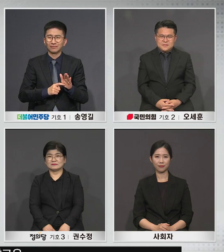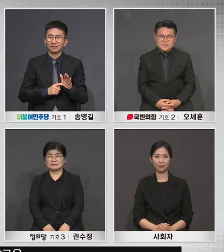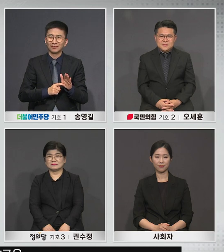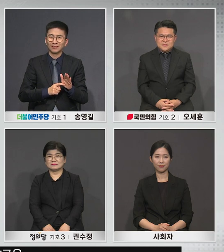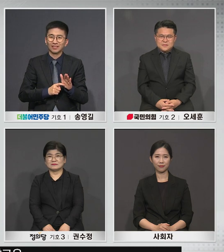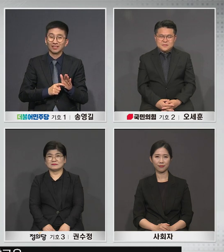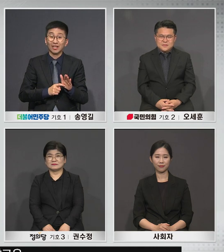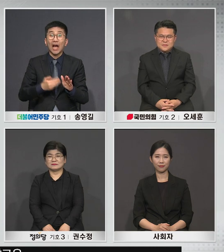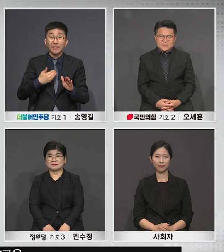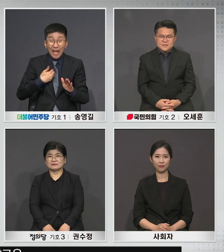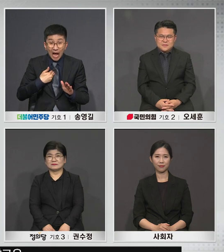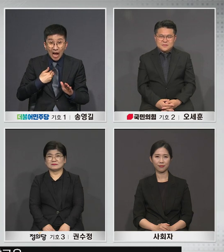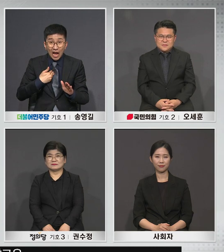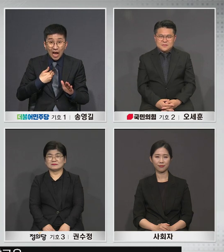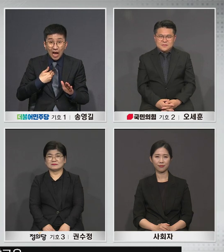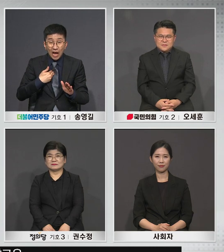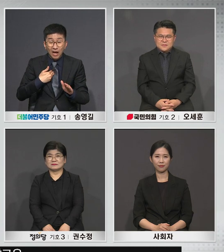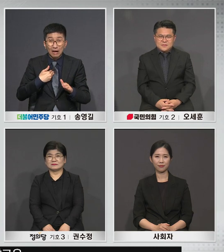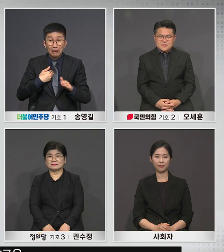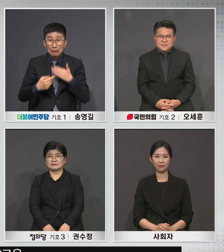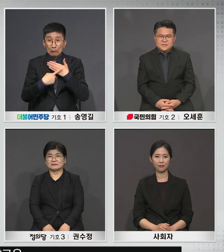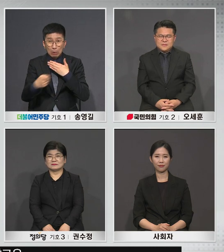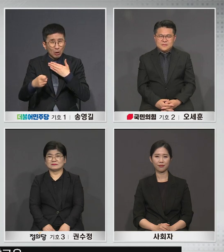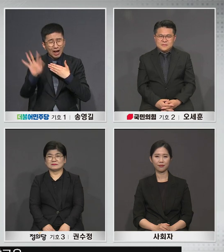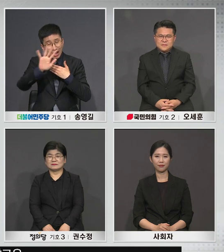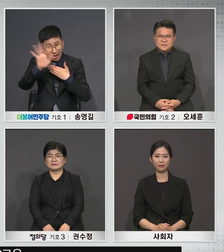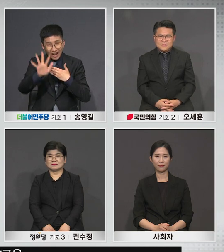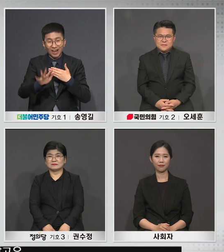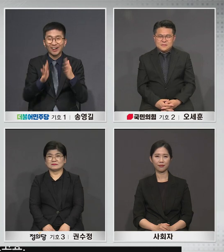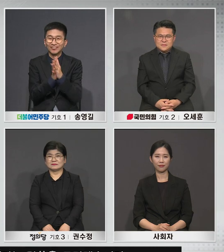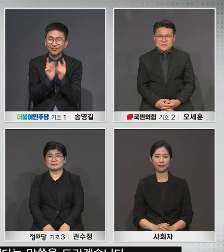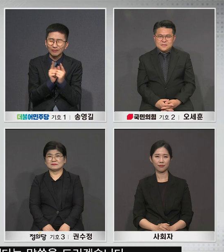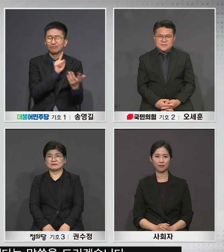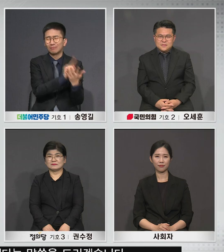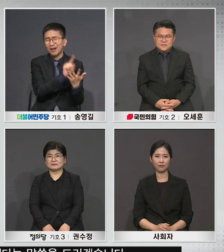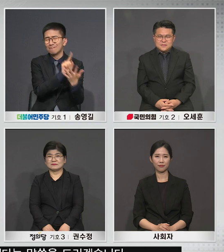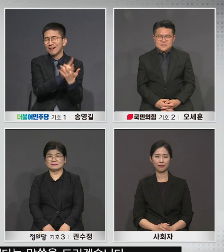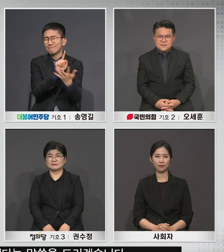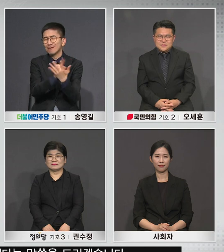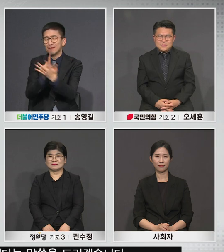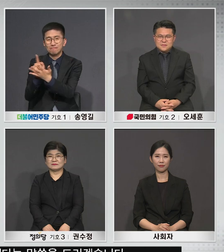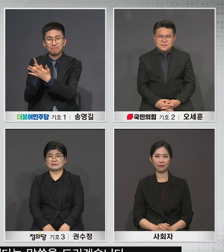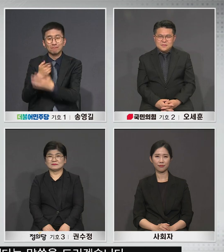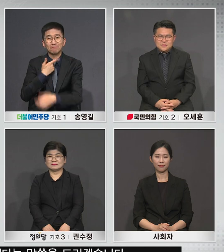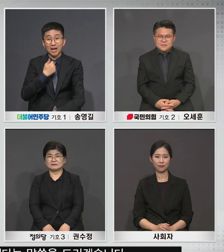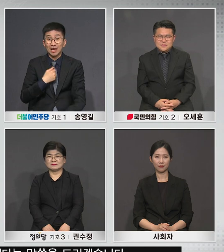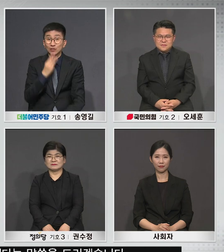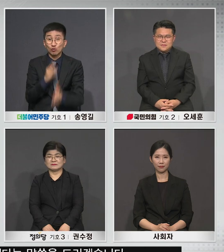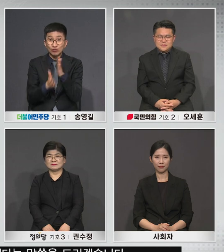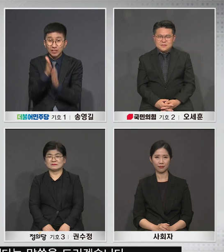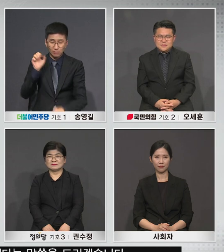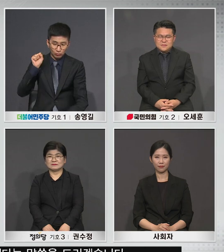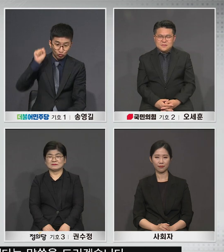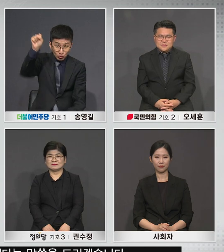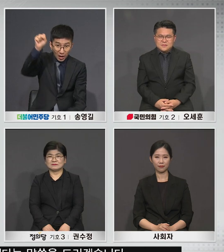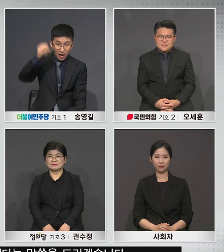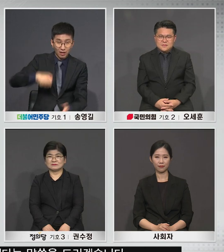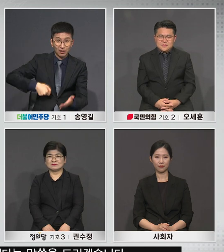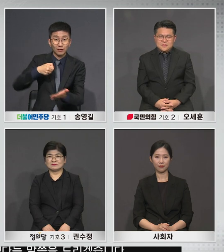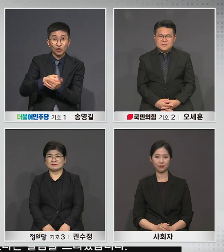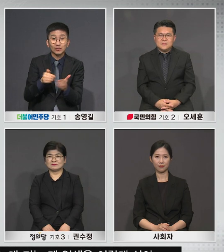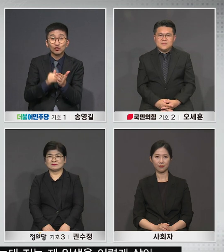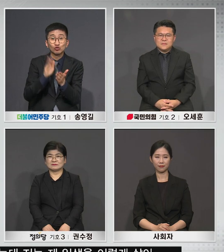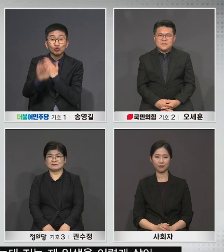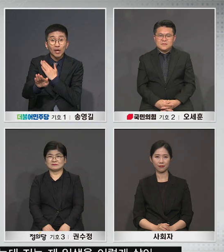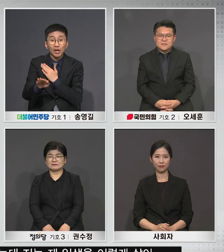살아온 것처럼 겉몸 부린 게 아니라 실제 삶의 현장이 뛰어들었습니다. 제가 서울시장 결심한 이후에 제일 먼저